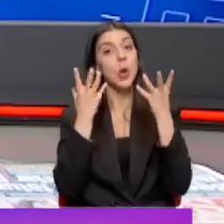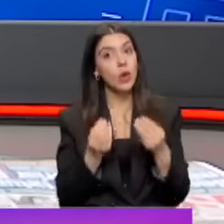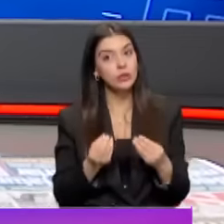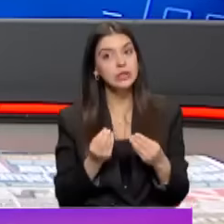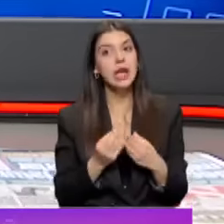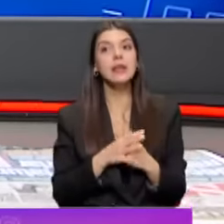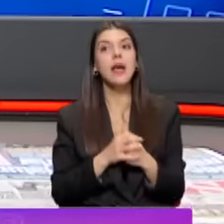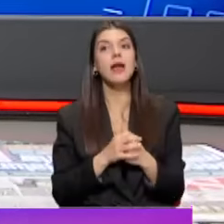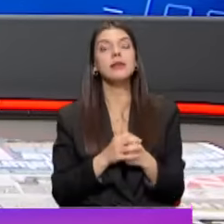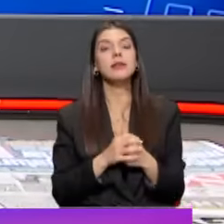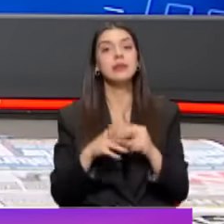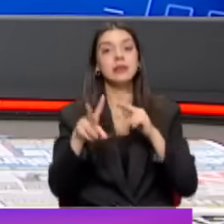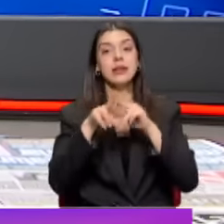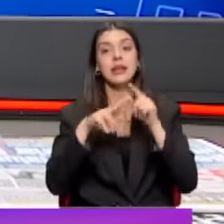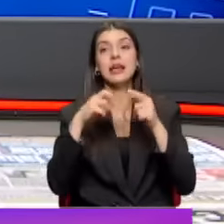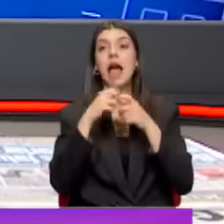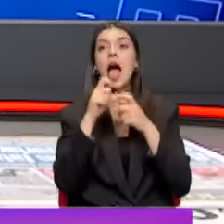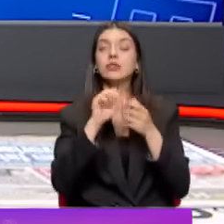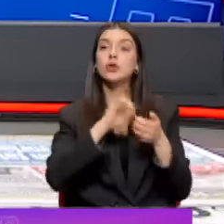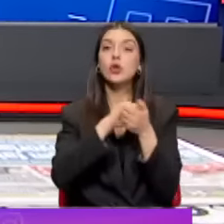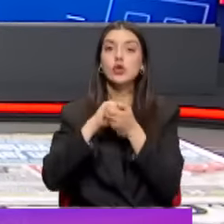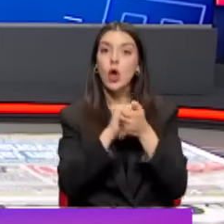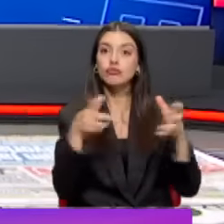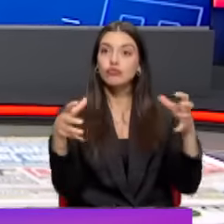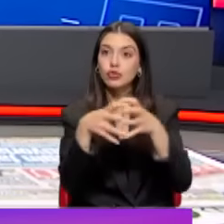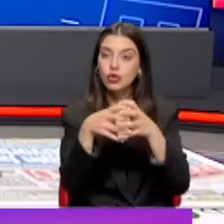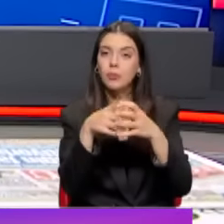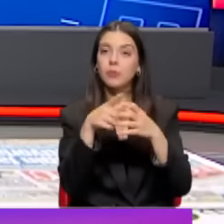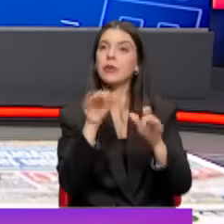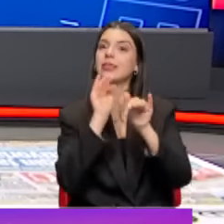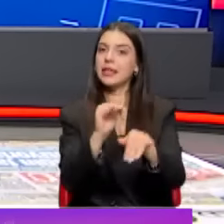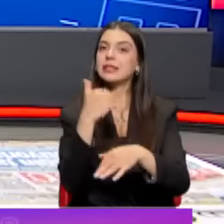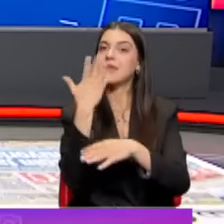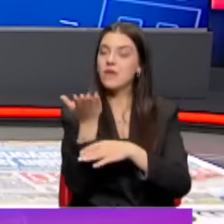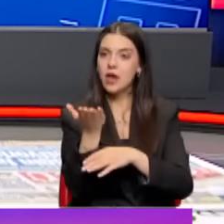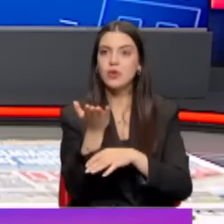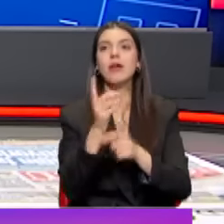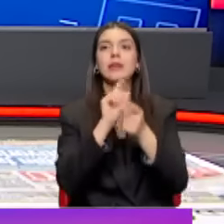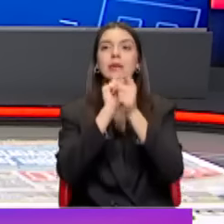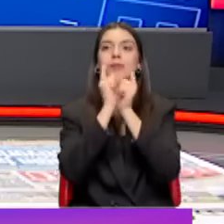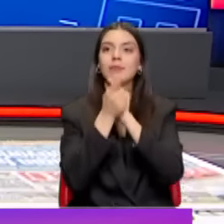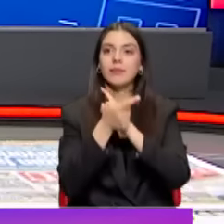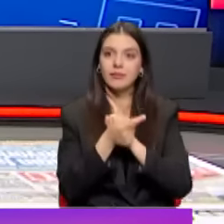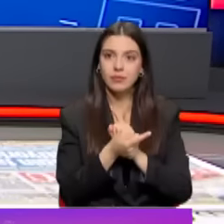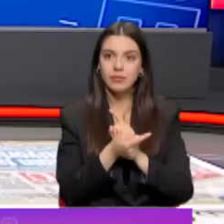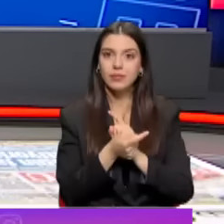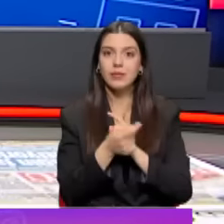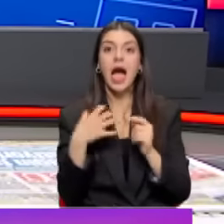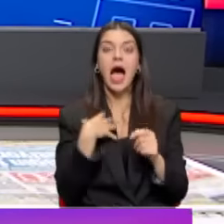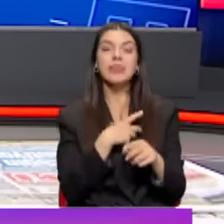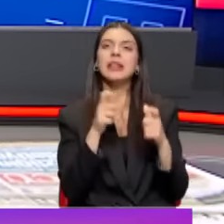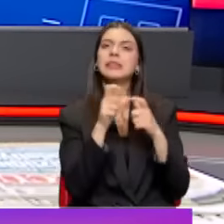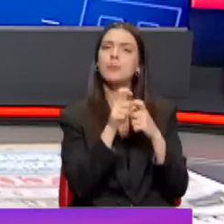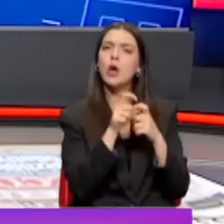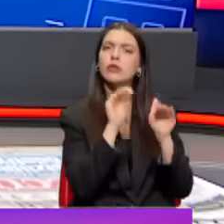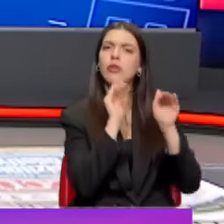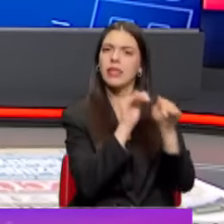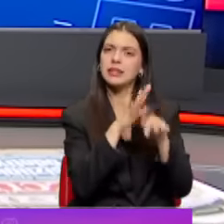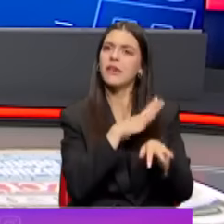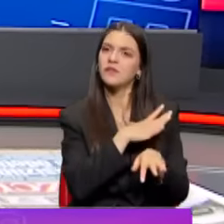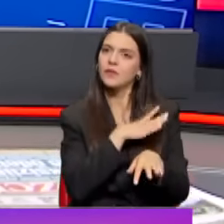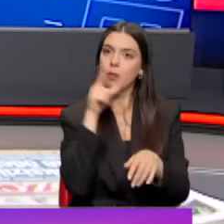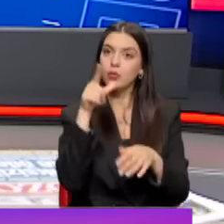olacaklar Kars dostluk grubunun girişimi ve sponsorluğuyla ve pek çok Eee kıymetli Ana sponsorlukla